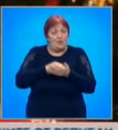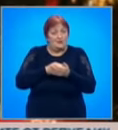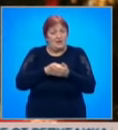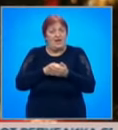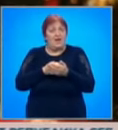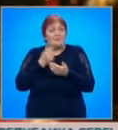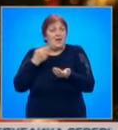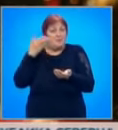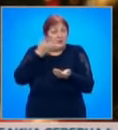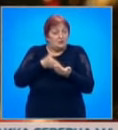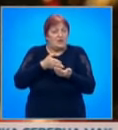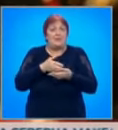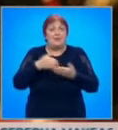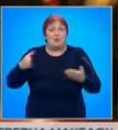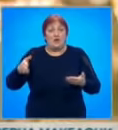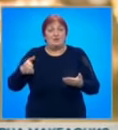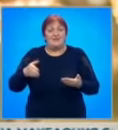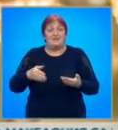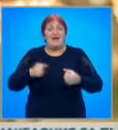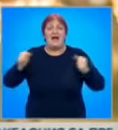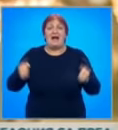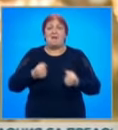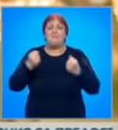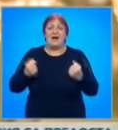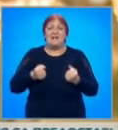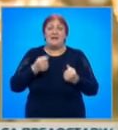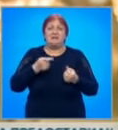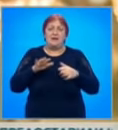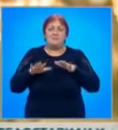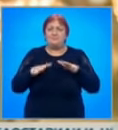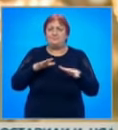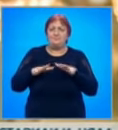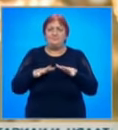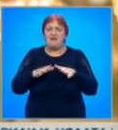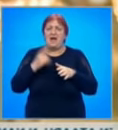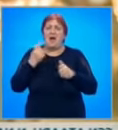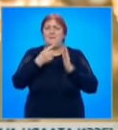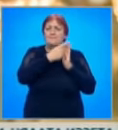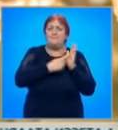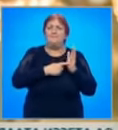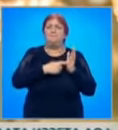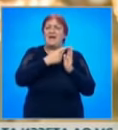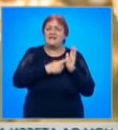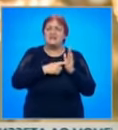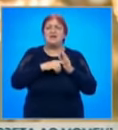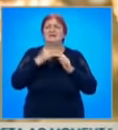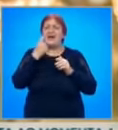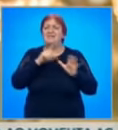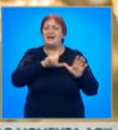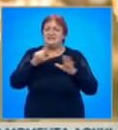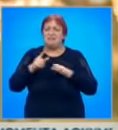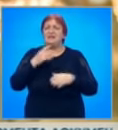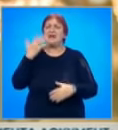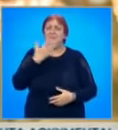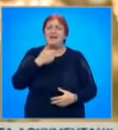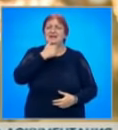примамливите оферти в магазините продължават с дни. Кампанията варира целомесечна, за цяла седмица, петък,